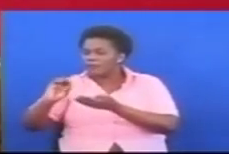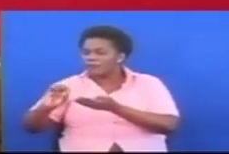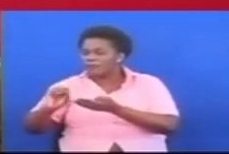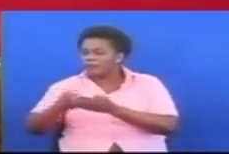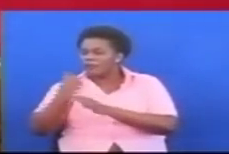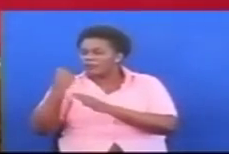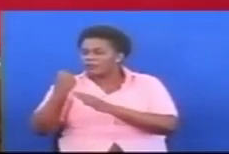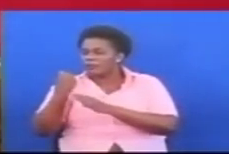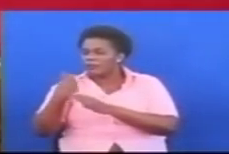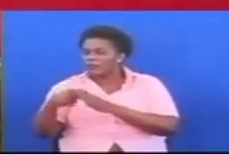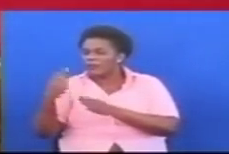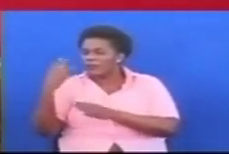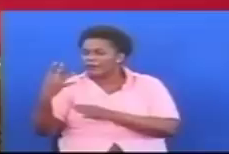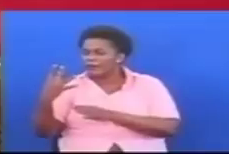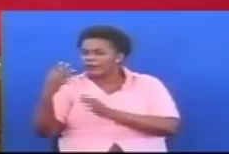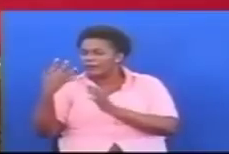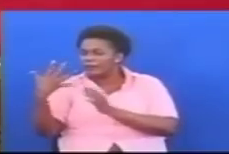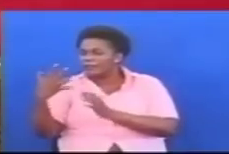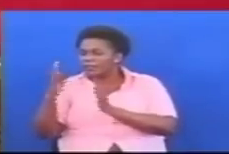milioni